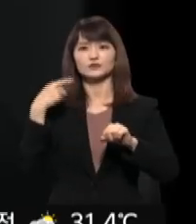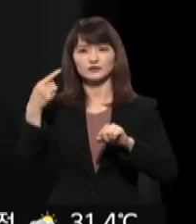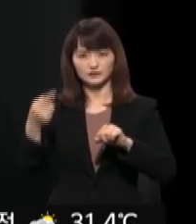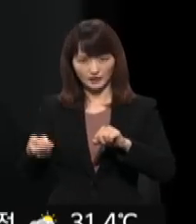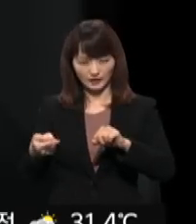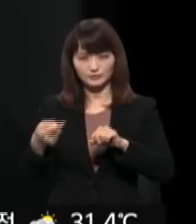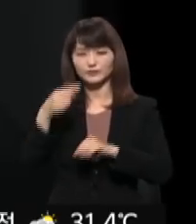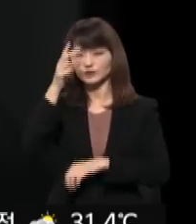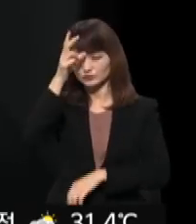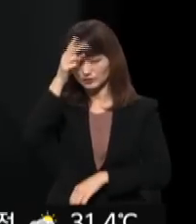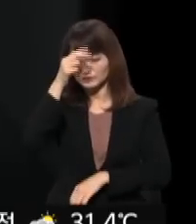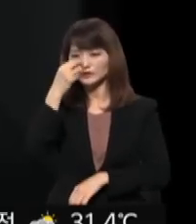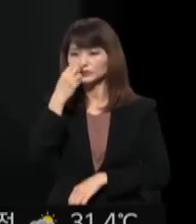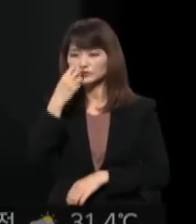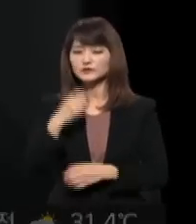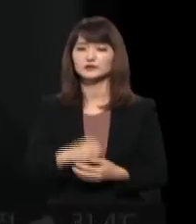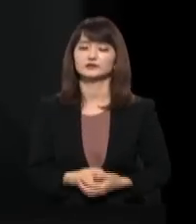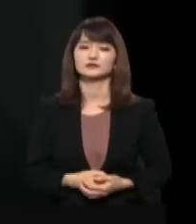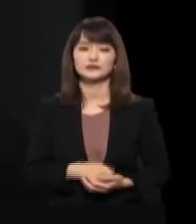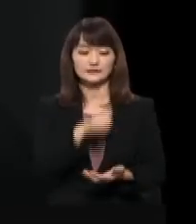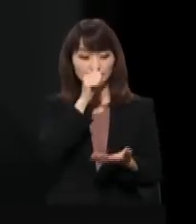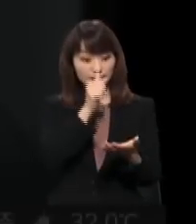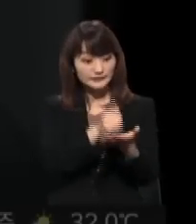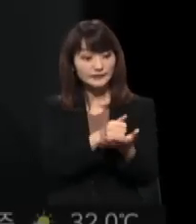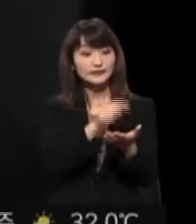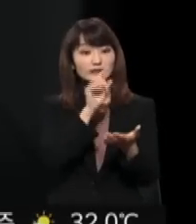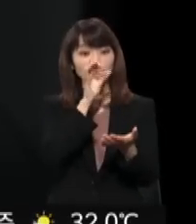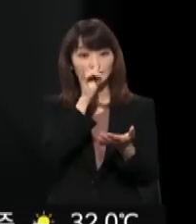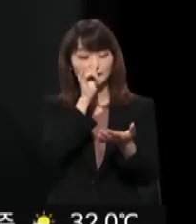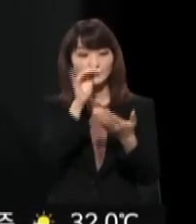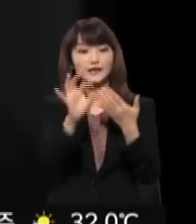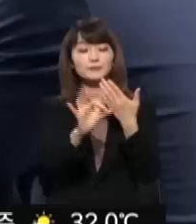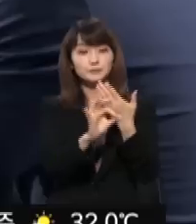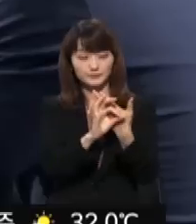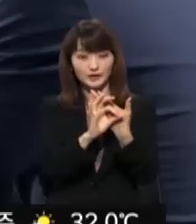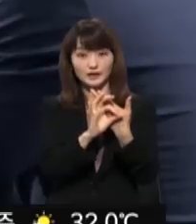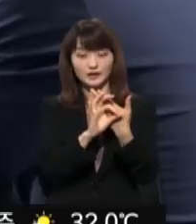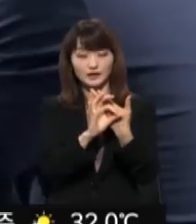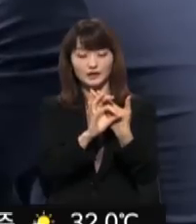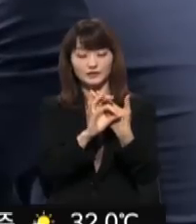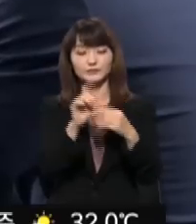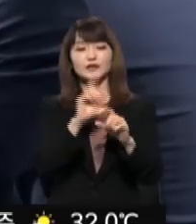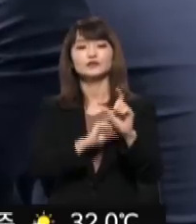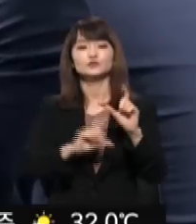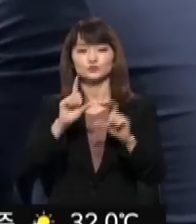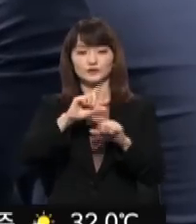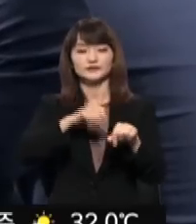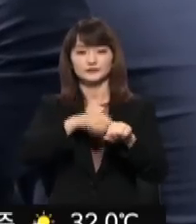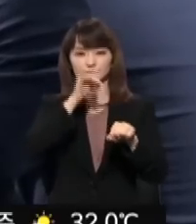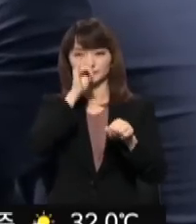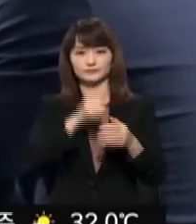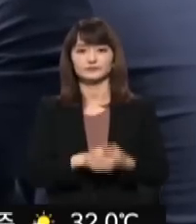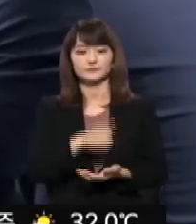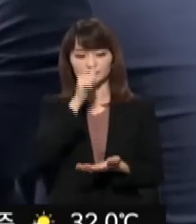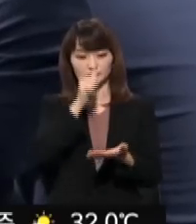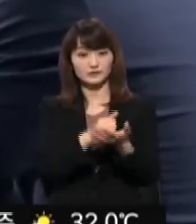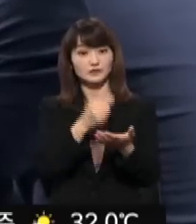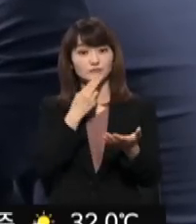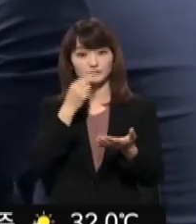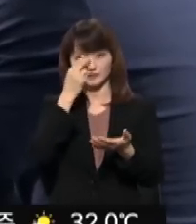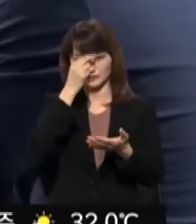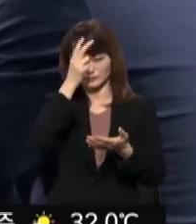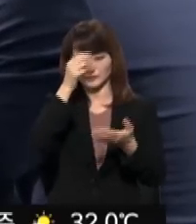나와서 거기에 혐의가 있다면 혐의가 없으면 만약에 그래서이 검찰로 송치하기가 어려운